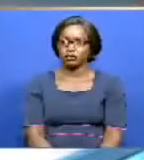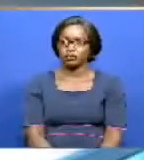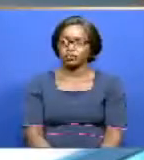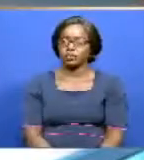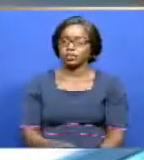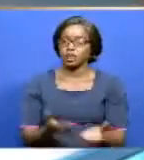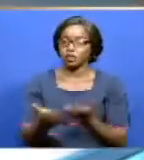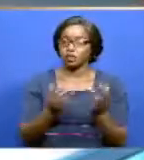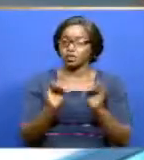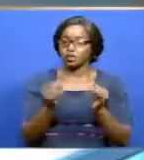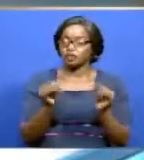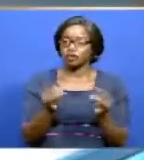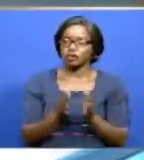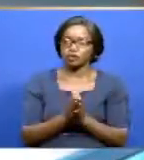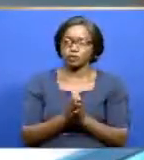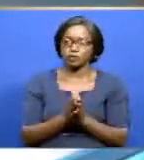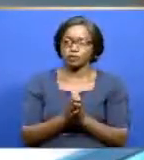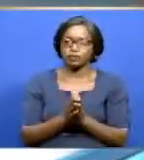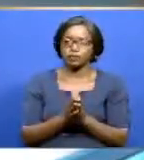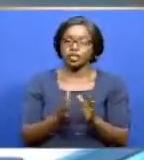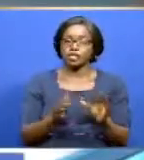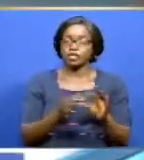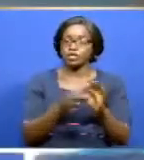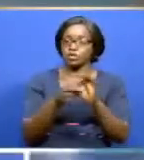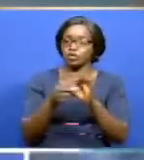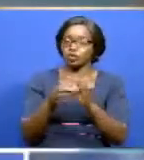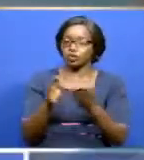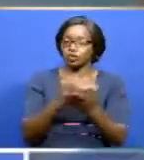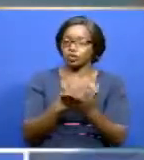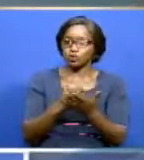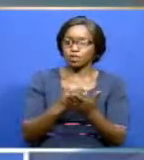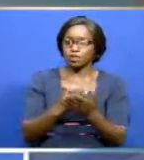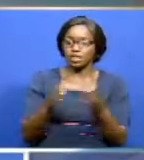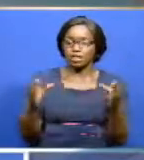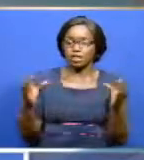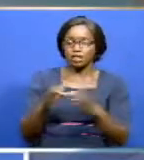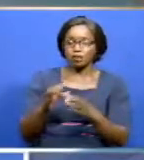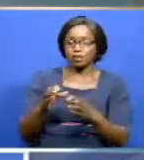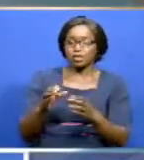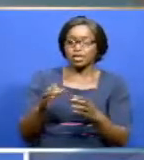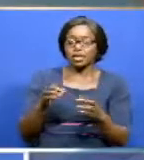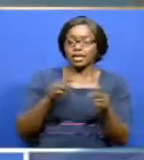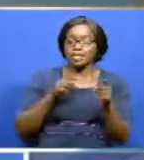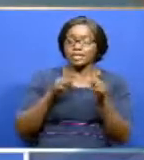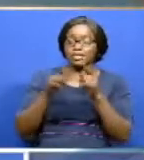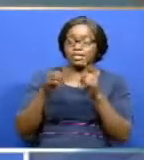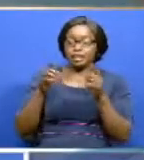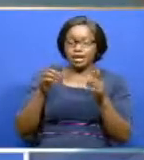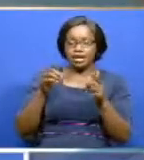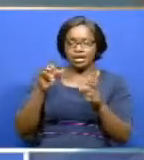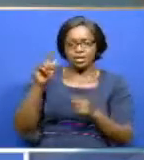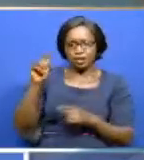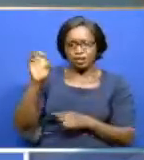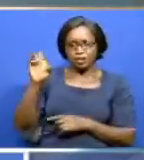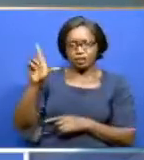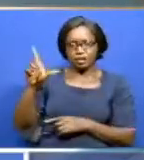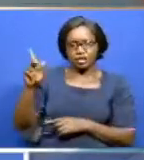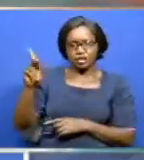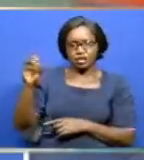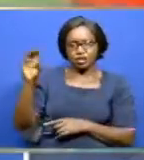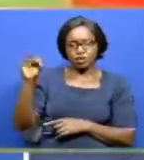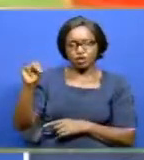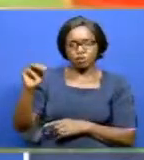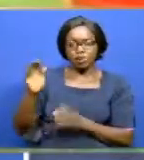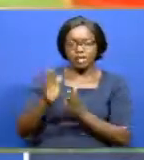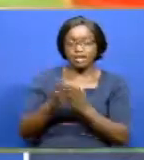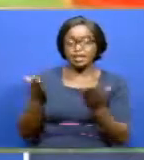Za biashara zinaarifu mtazamaji kwamba muungano uliotarajiwa kati ya kampuni ya Telkom Kenya na Airtel Kenya umesitishwa katika kile afisa mkuu mtendaji wa